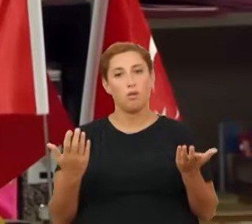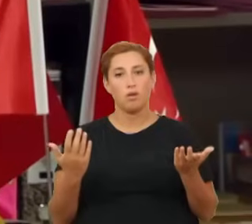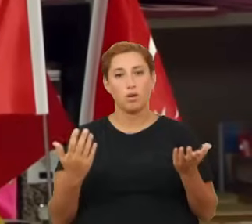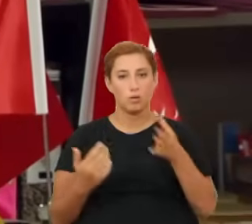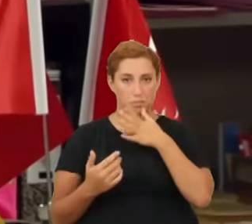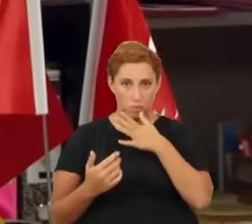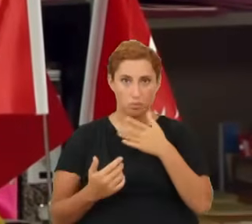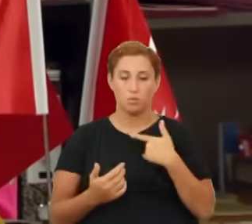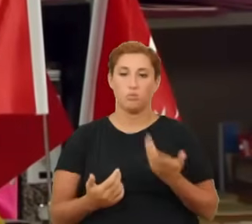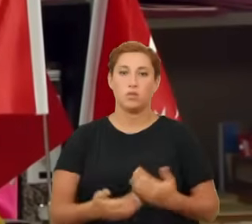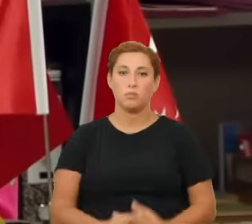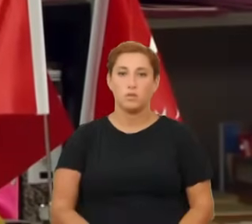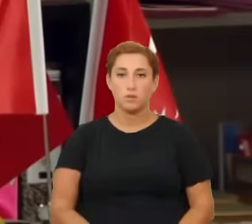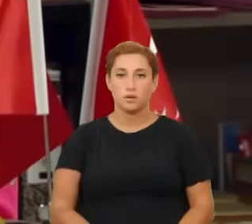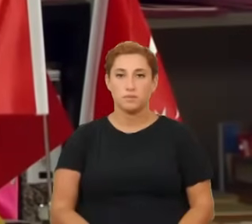Biraz olur muyum ya?